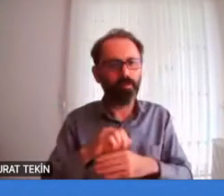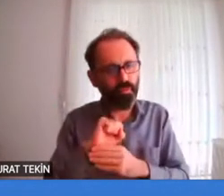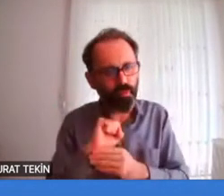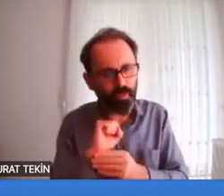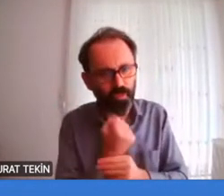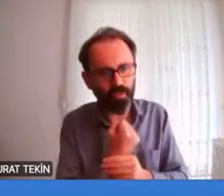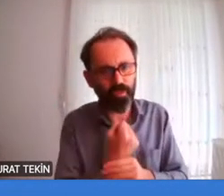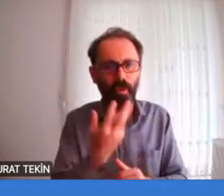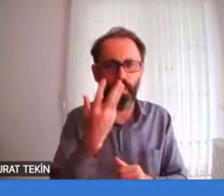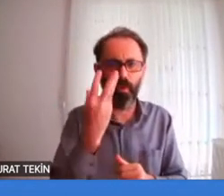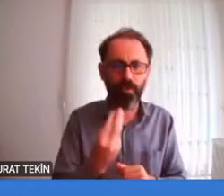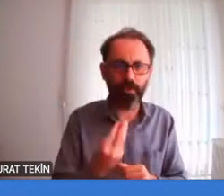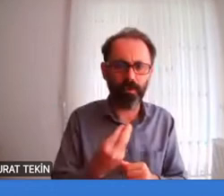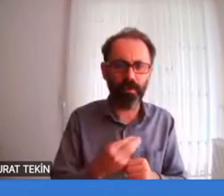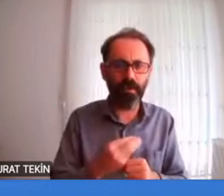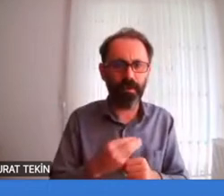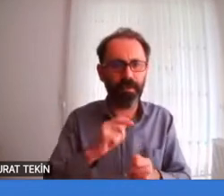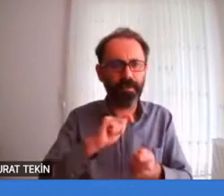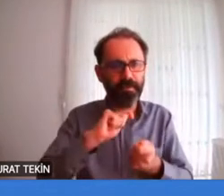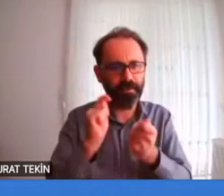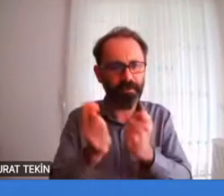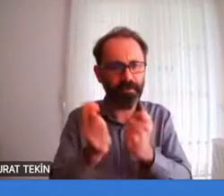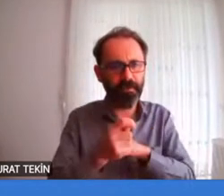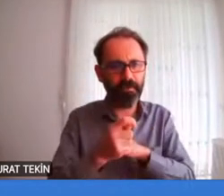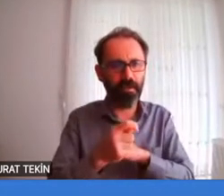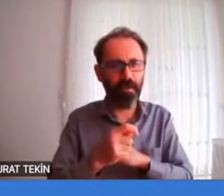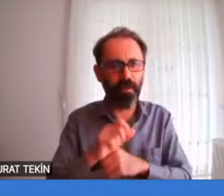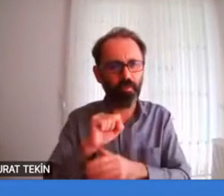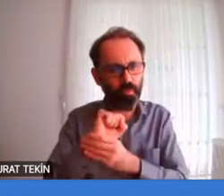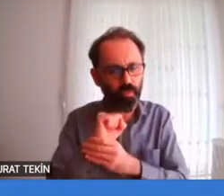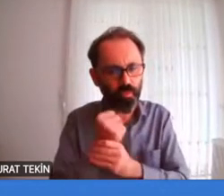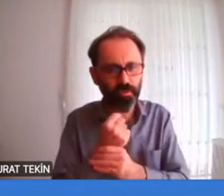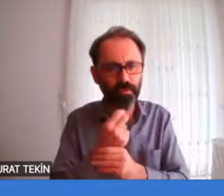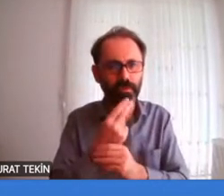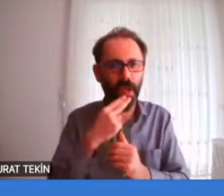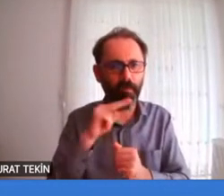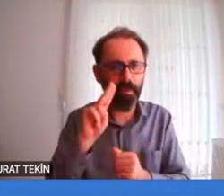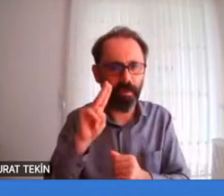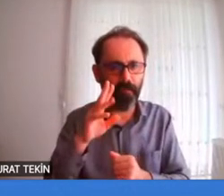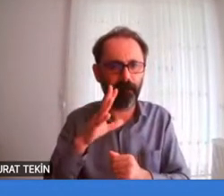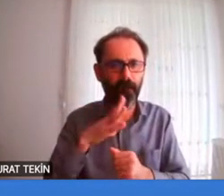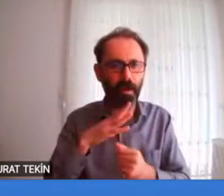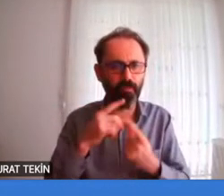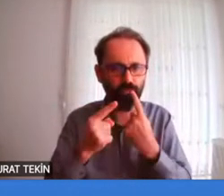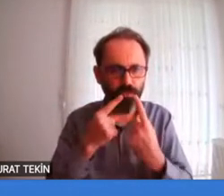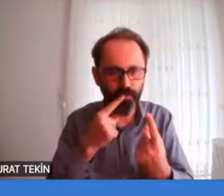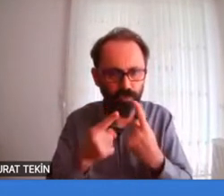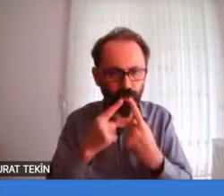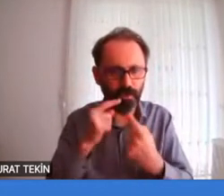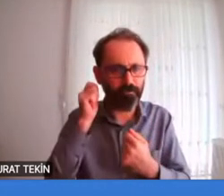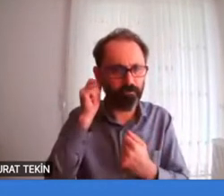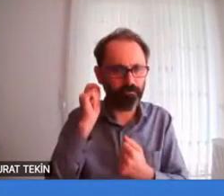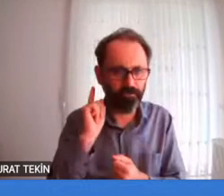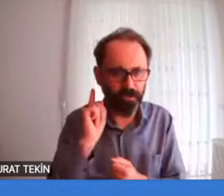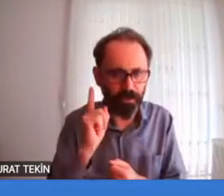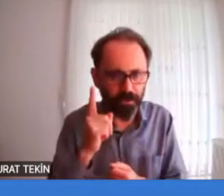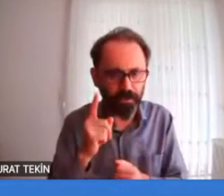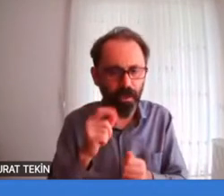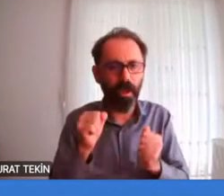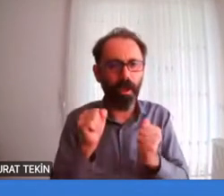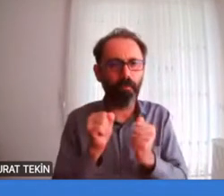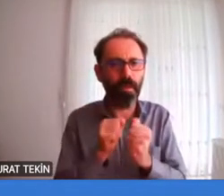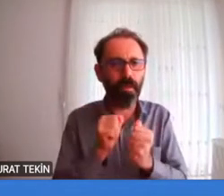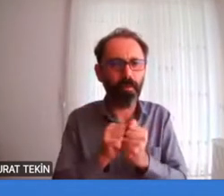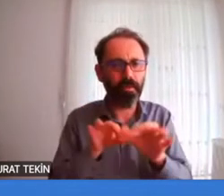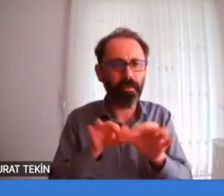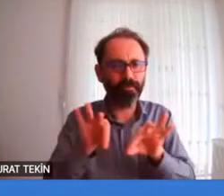gelmeye başladılar. Tecrübeli ablaları var. Onları sürekli uyarıyorlar, konuşuyorlar. Hani birçok branşta